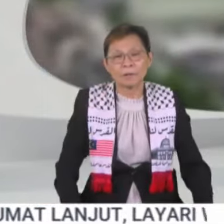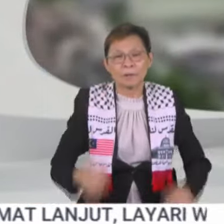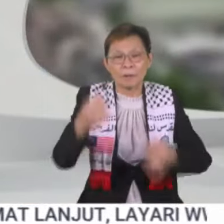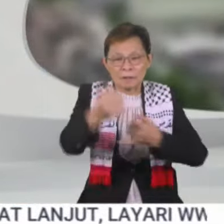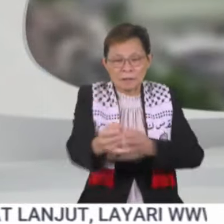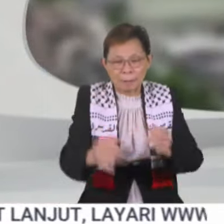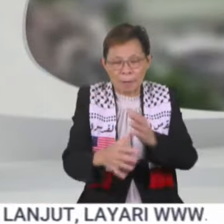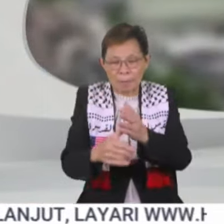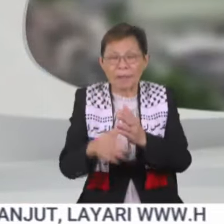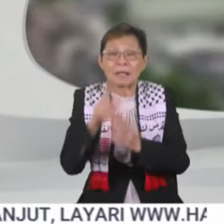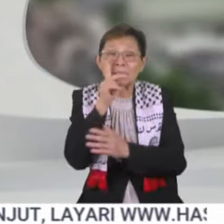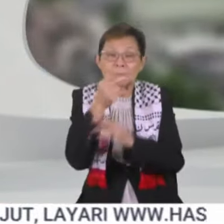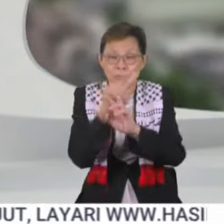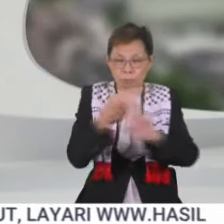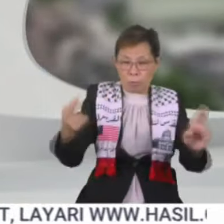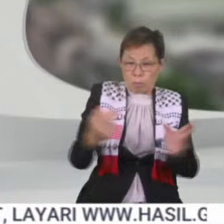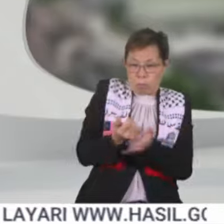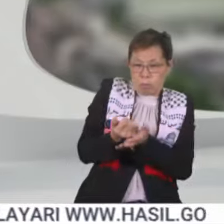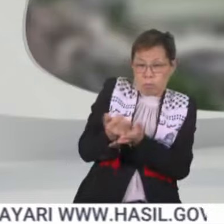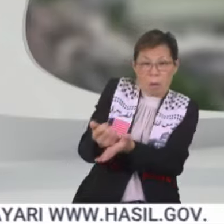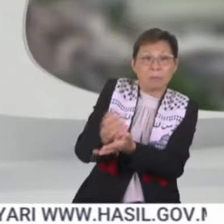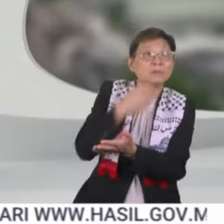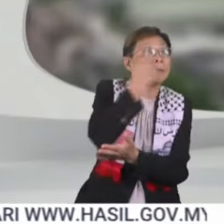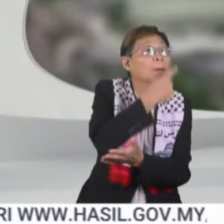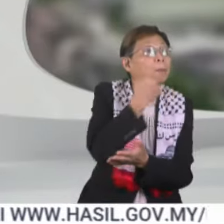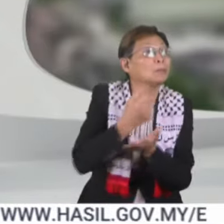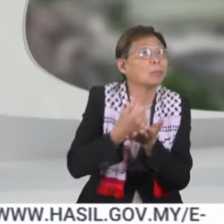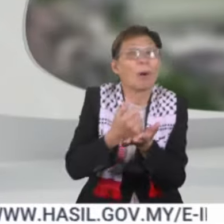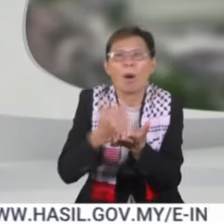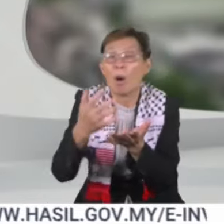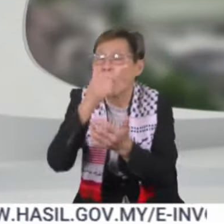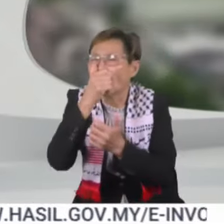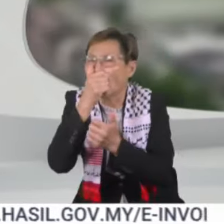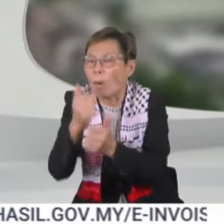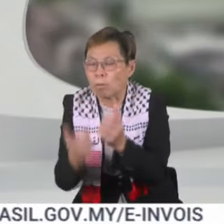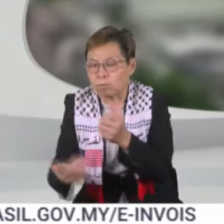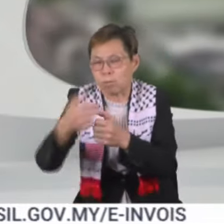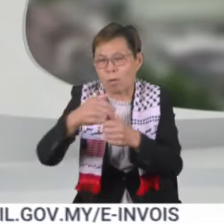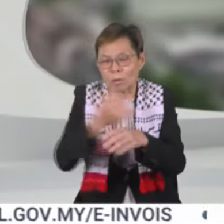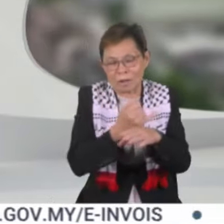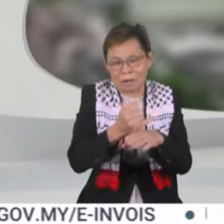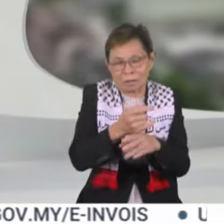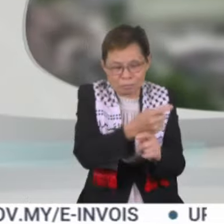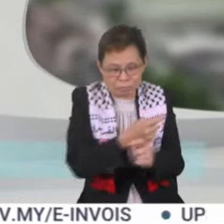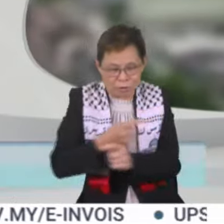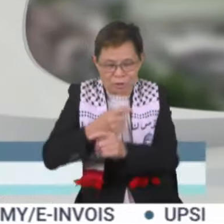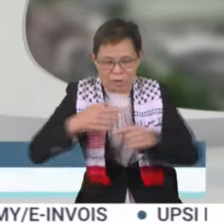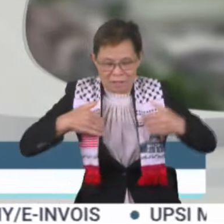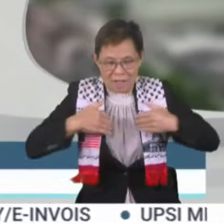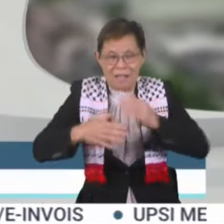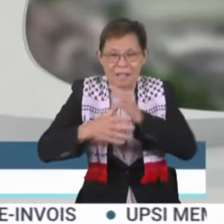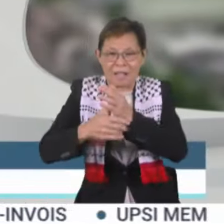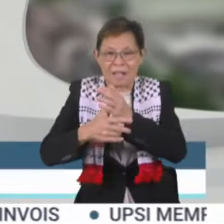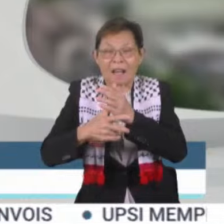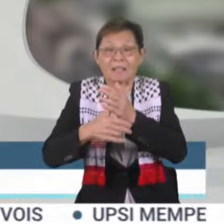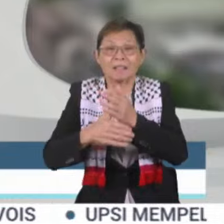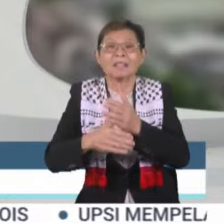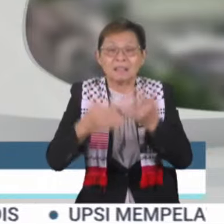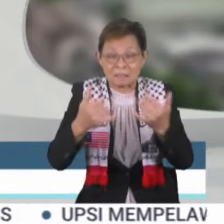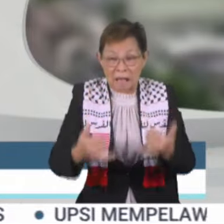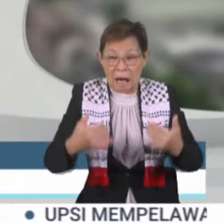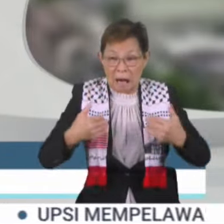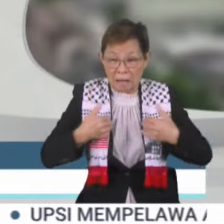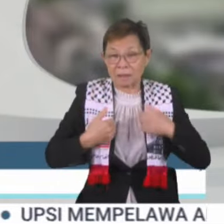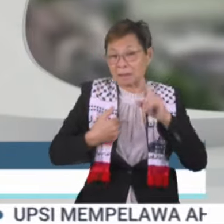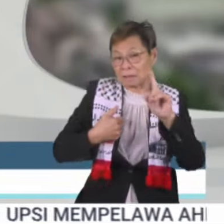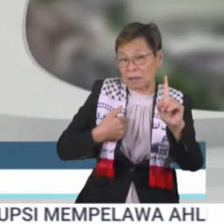Jabatan Perikanan Kedah bersedia membantu mana-mana pihak yang berminat menceburi industri peternakan ikan ketutu. Ketika ini terdapat